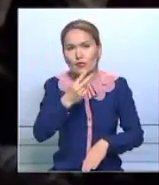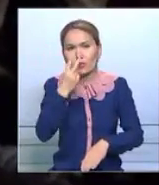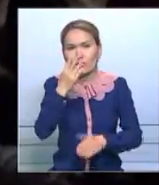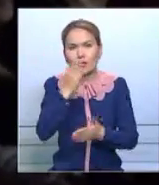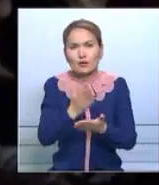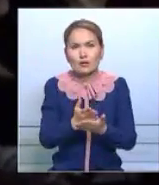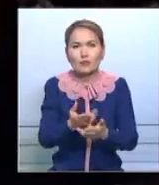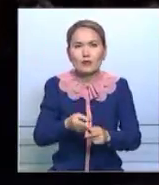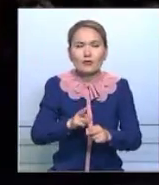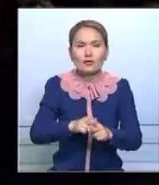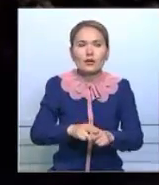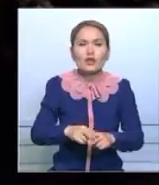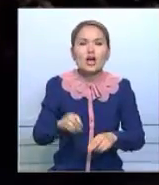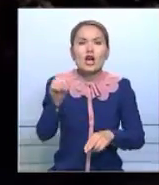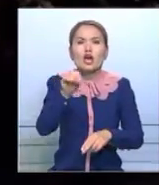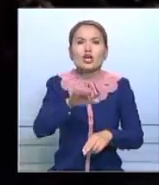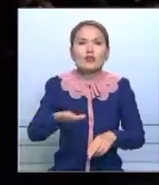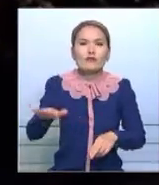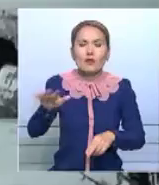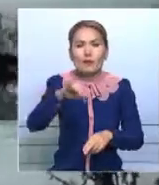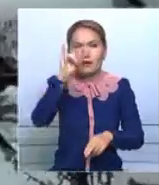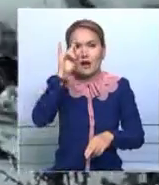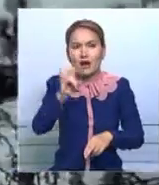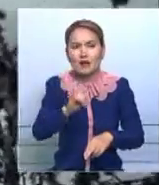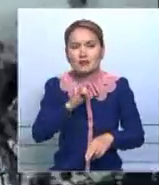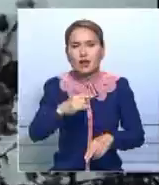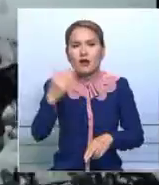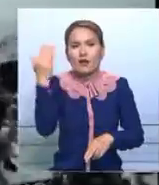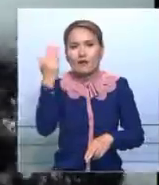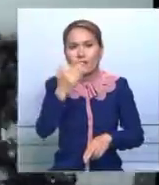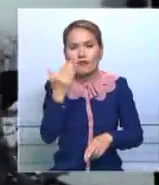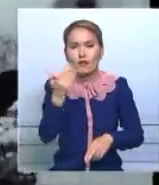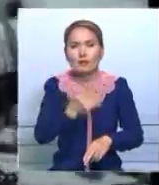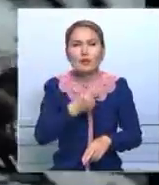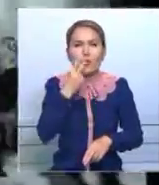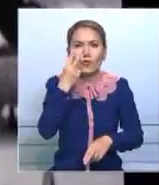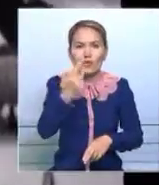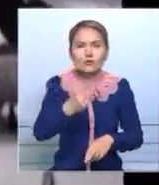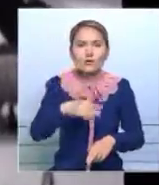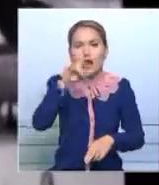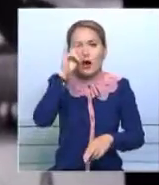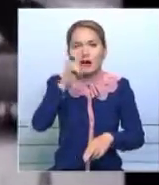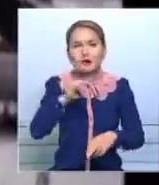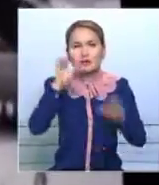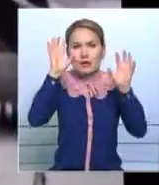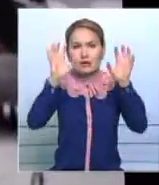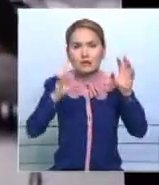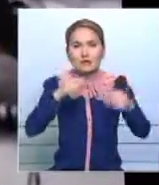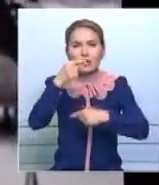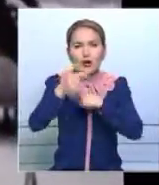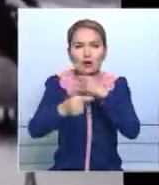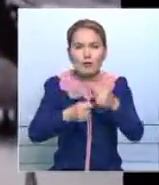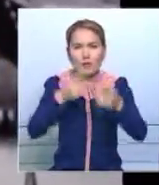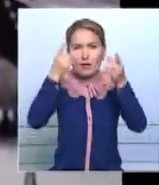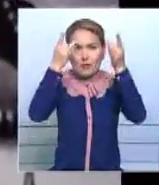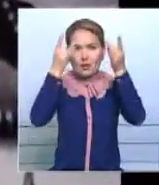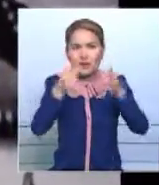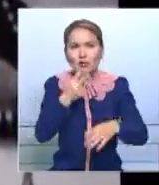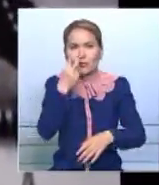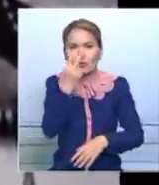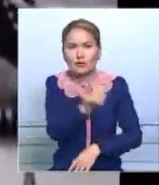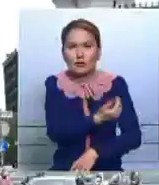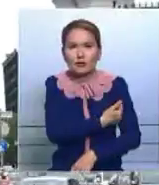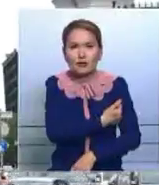Фестивальдегі басты мақсат еуропалық көрерменге түсінікті тілмен халқымыздың салт-дәстүрі мен төл мәдениетіміздің ерекшелігін жеткізу